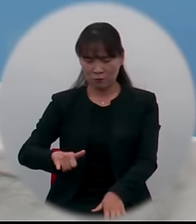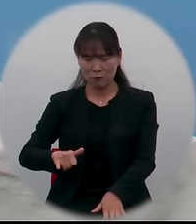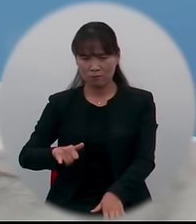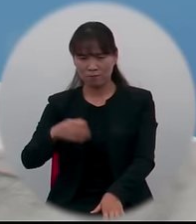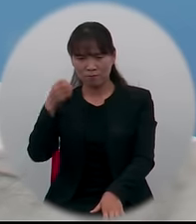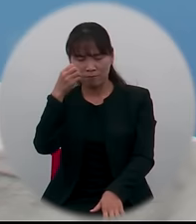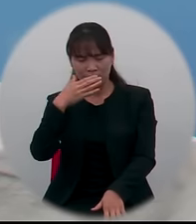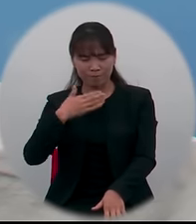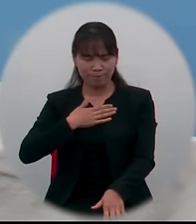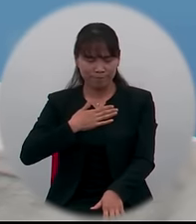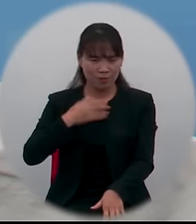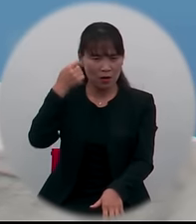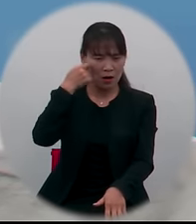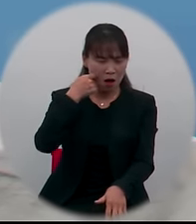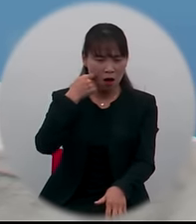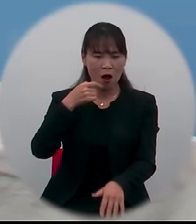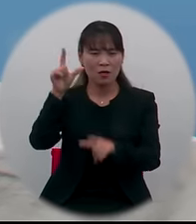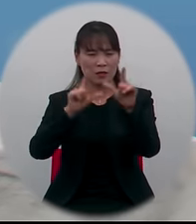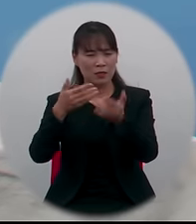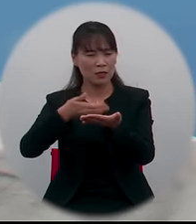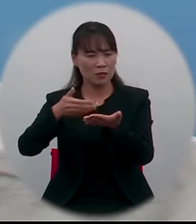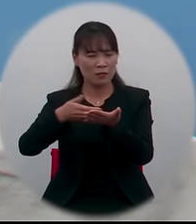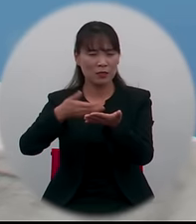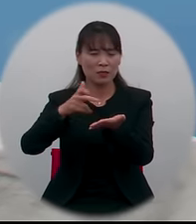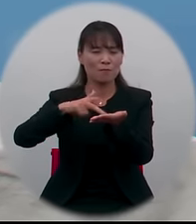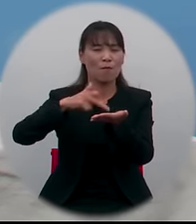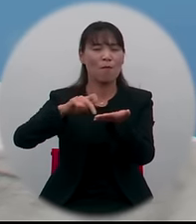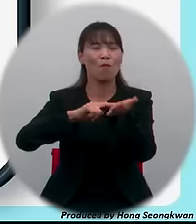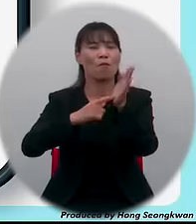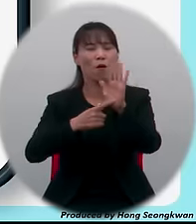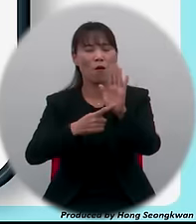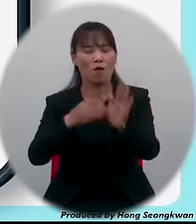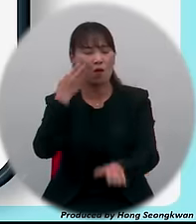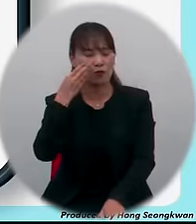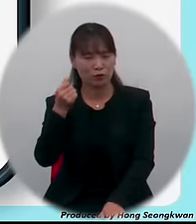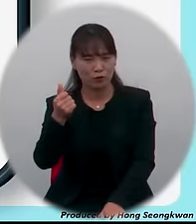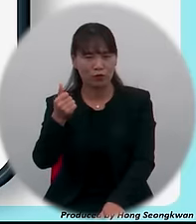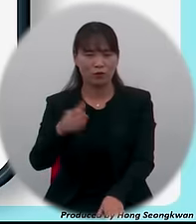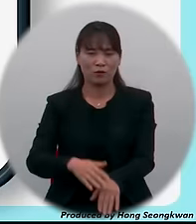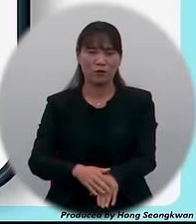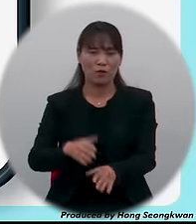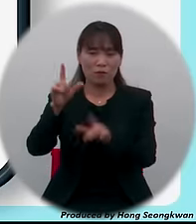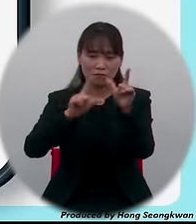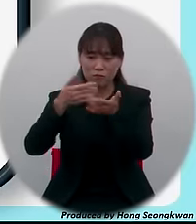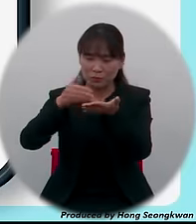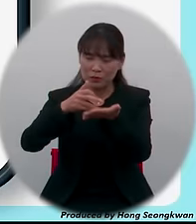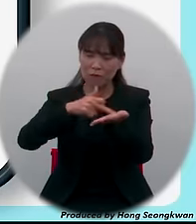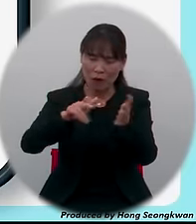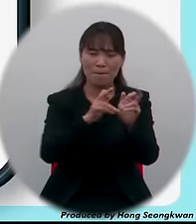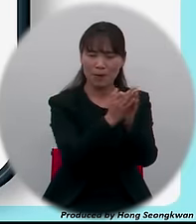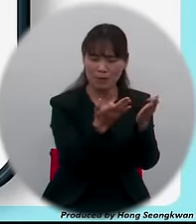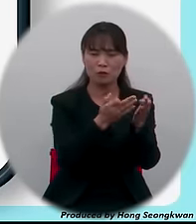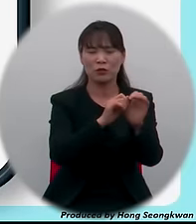일단 감각적 대화와 이미지 표현에 매우 익숙한 세대라고 할 수 있습니다 게임 캐릭터 이모티콘